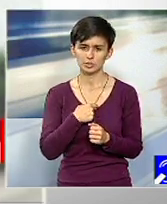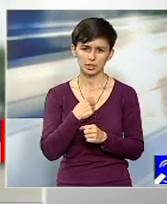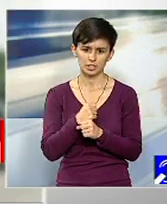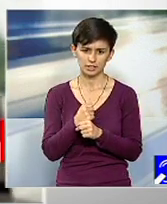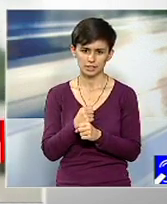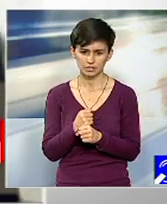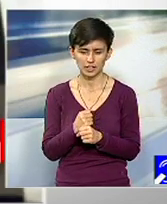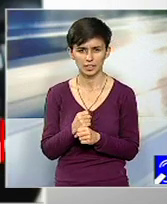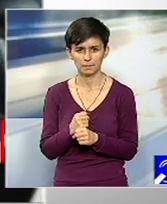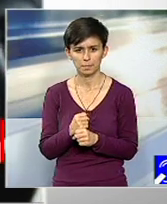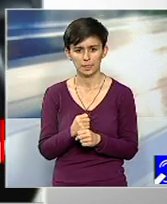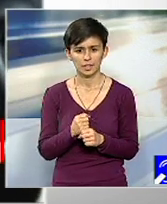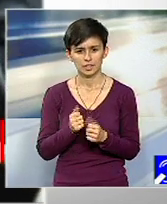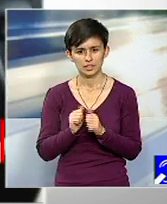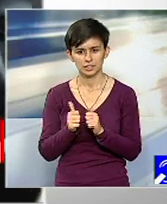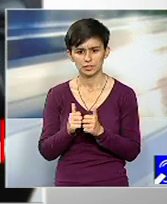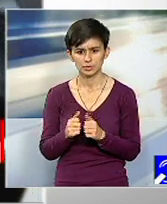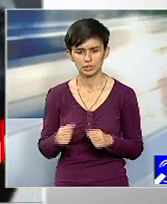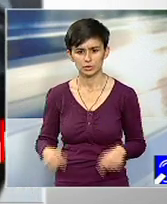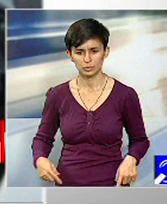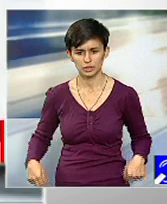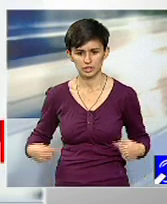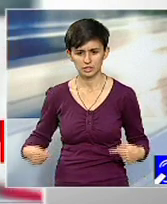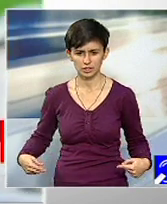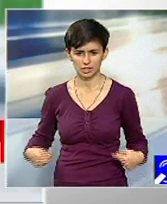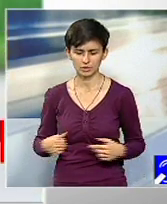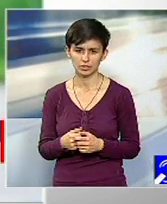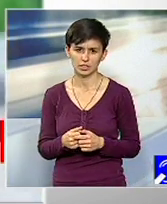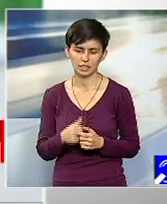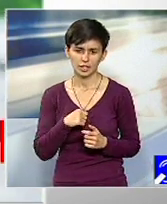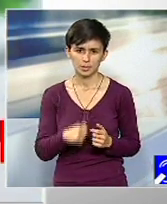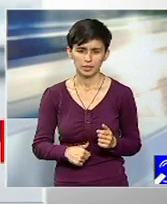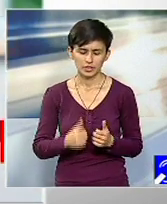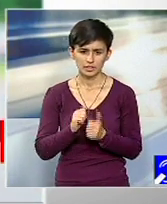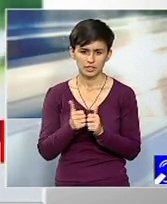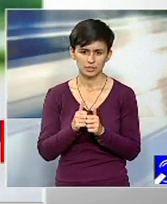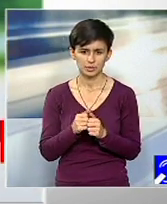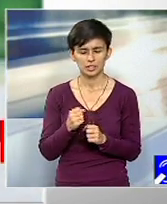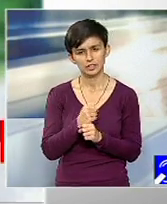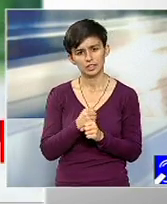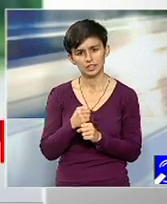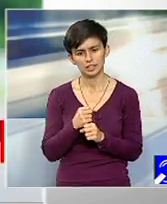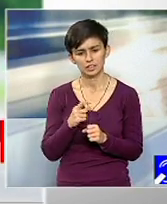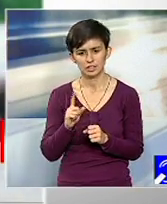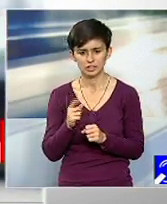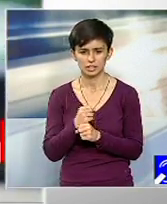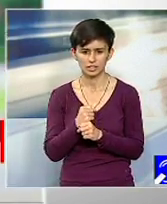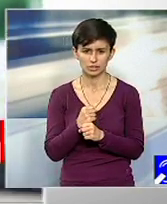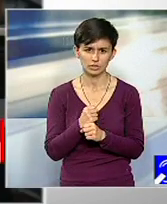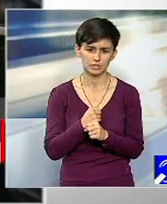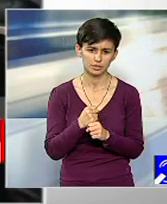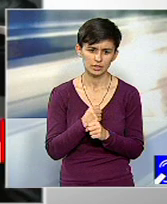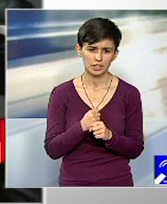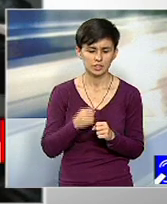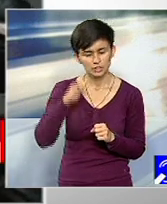la 10 tracțiuni cu tot cu scaun cu rotile. Cariera ei sportivă nu e totul. Carneșia studiază și în cadrul unui program de masterat în